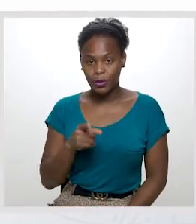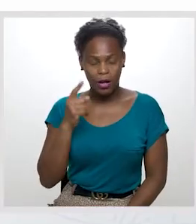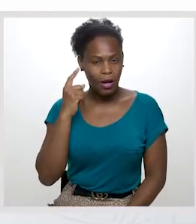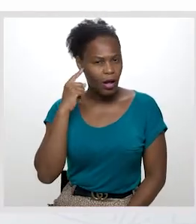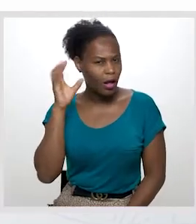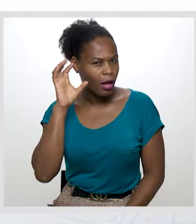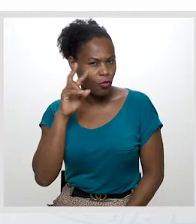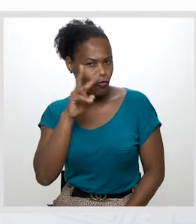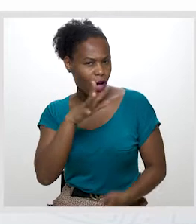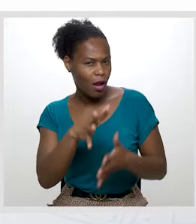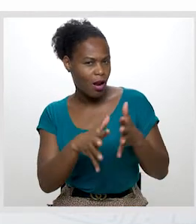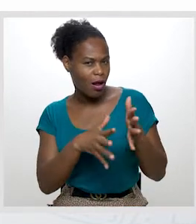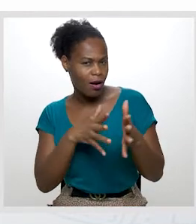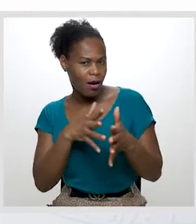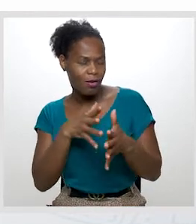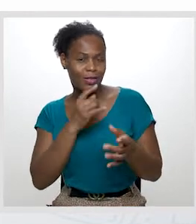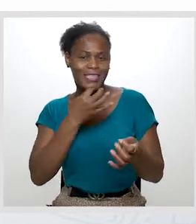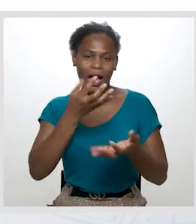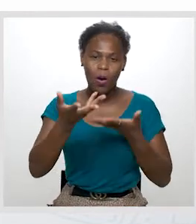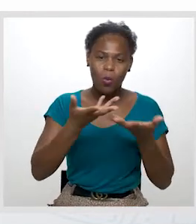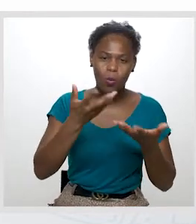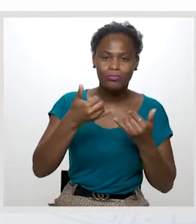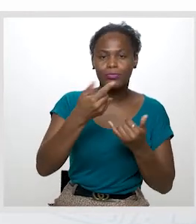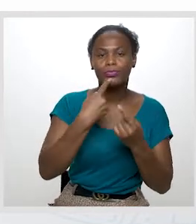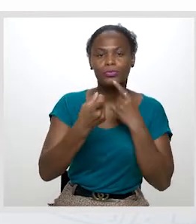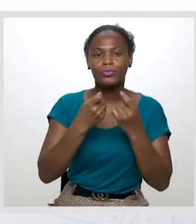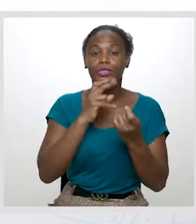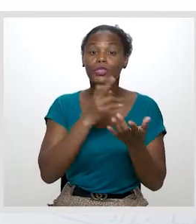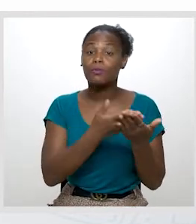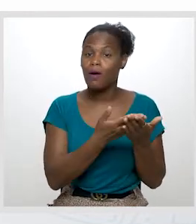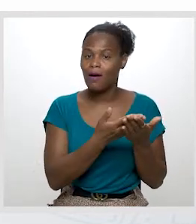Activité 2, écoute attentivement le dialogue et